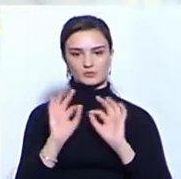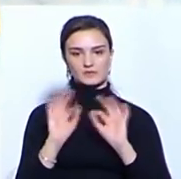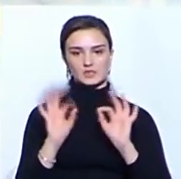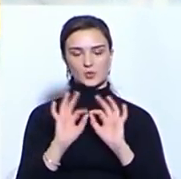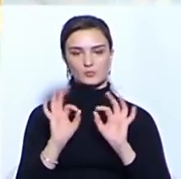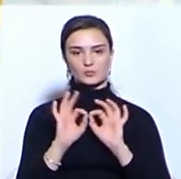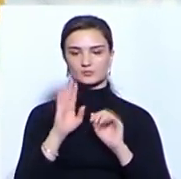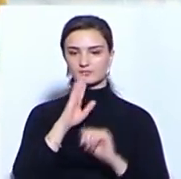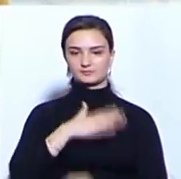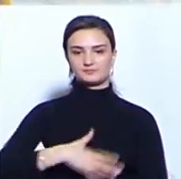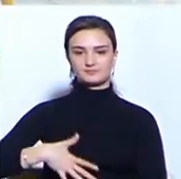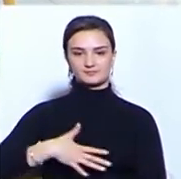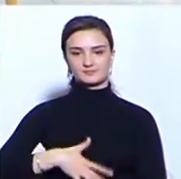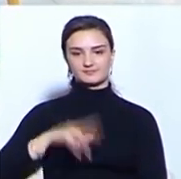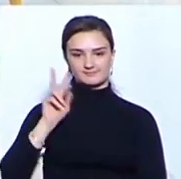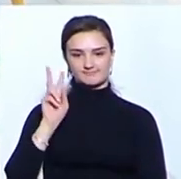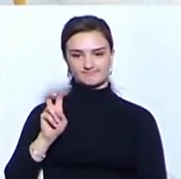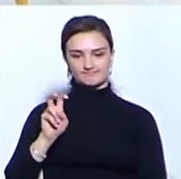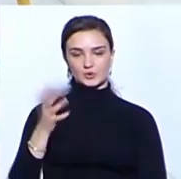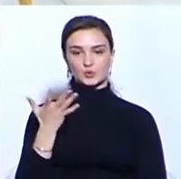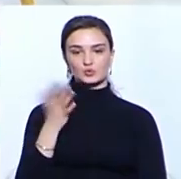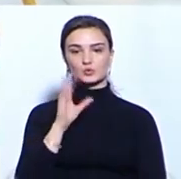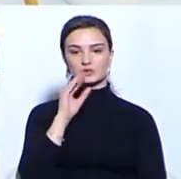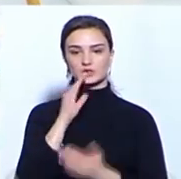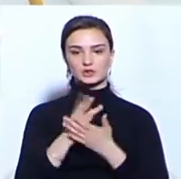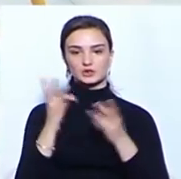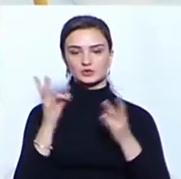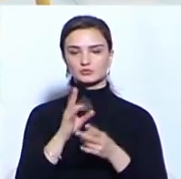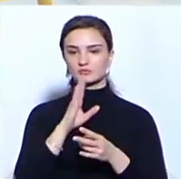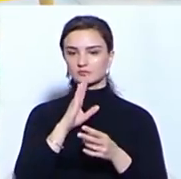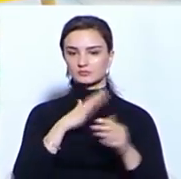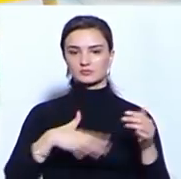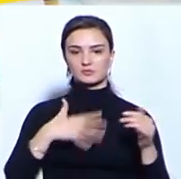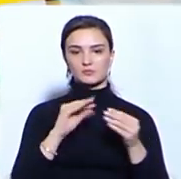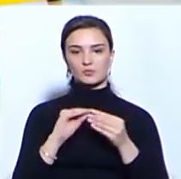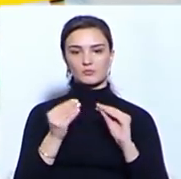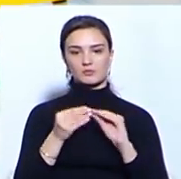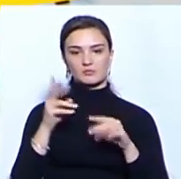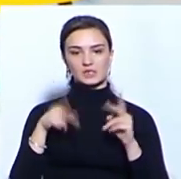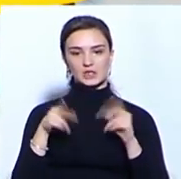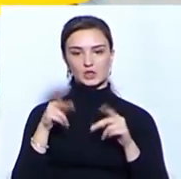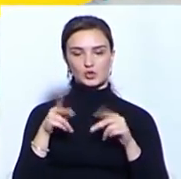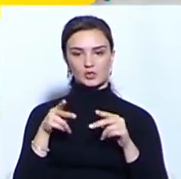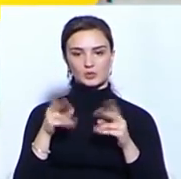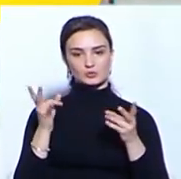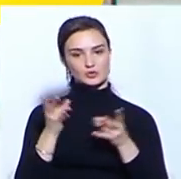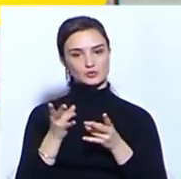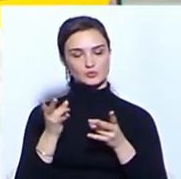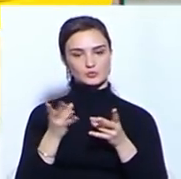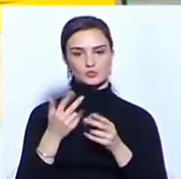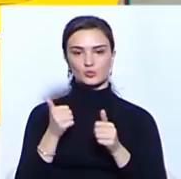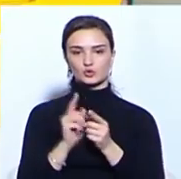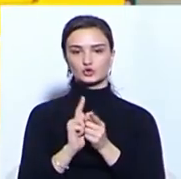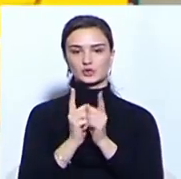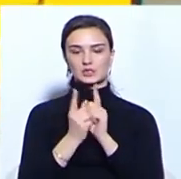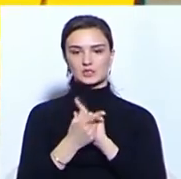ვსაუბრობთ გინეკოლოგიაზე და როდის არის საჭირო გინეკოლოგიური პრობლემების ქირურგიული მართვა, როგორ